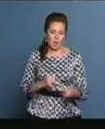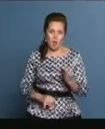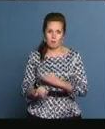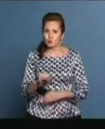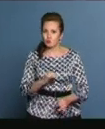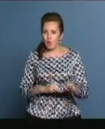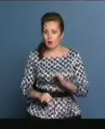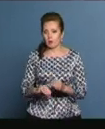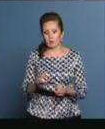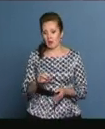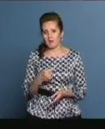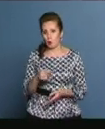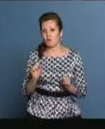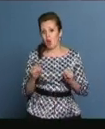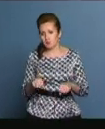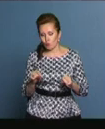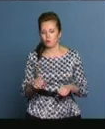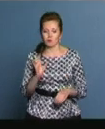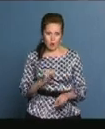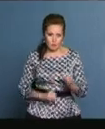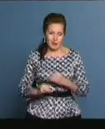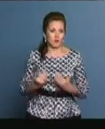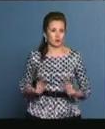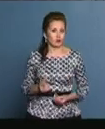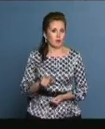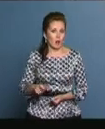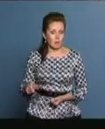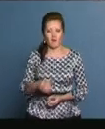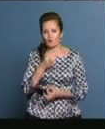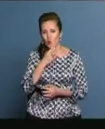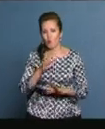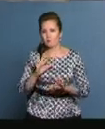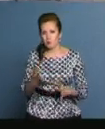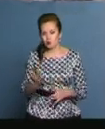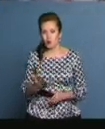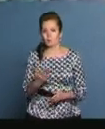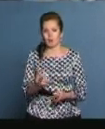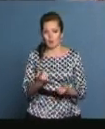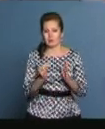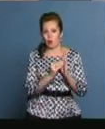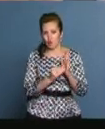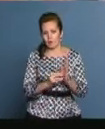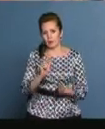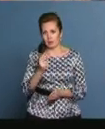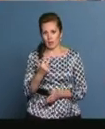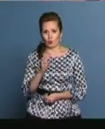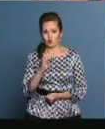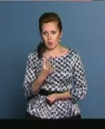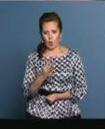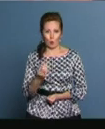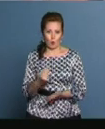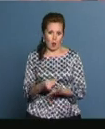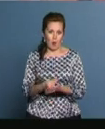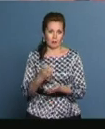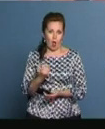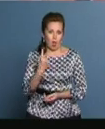обсуждать. Не исключена возможность, что будем обсуждать и с жителями. В любом случае, в абсолютных значениях это 3-4 рубля на кубометр воды.